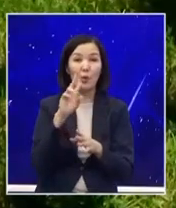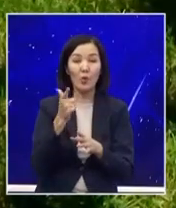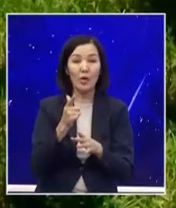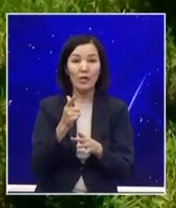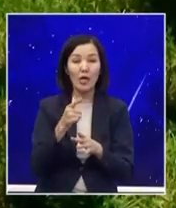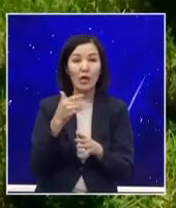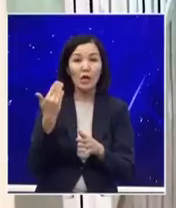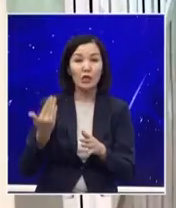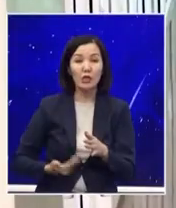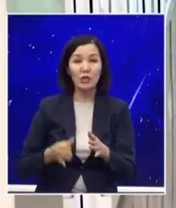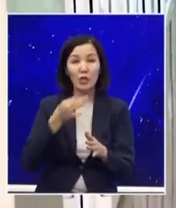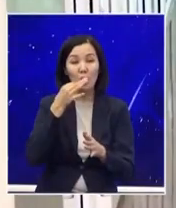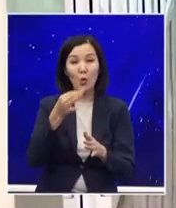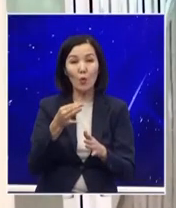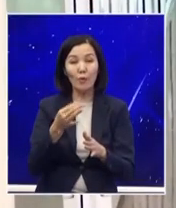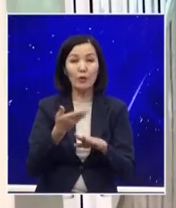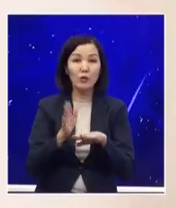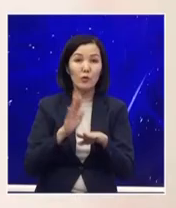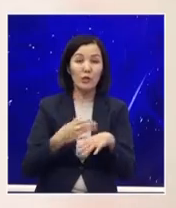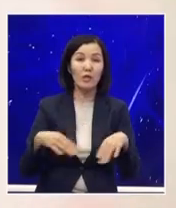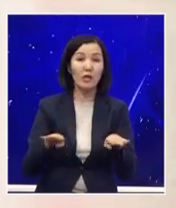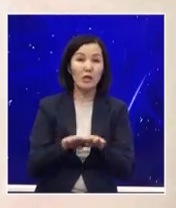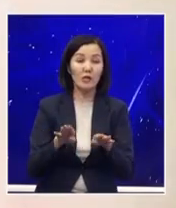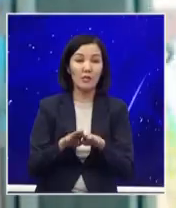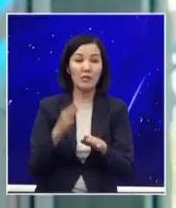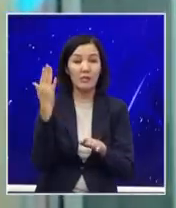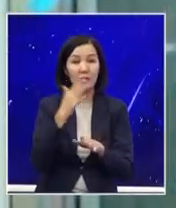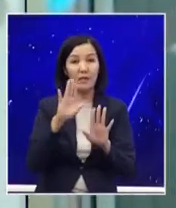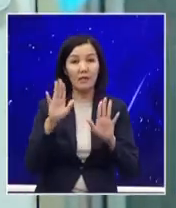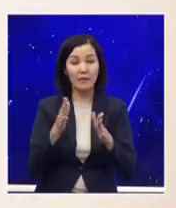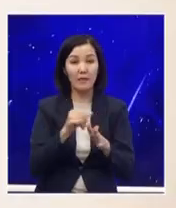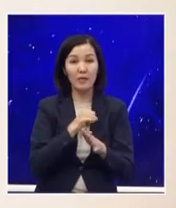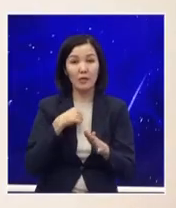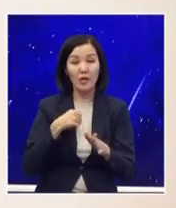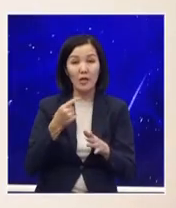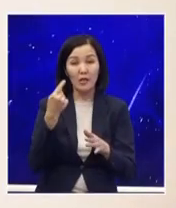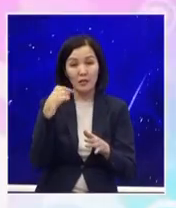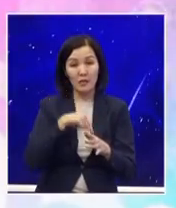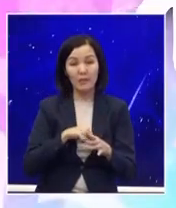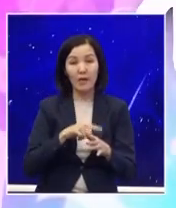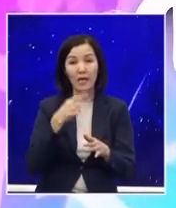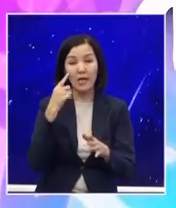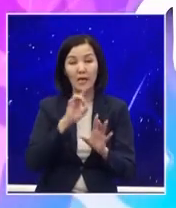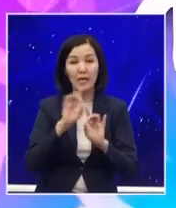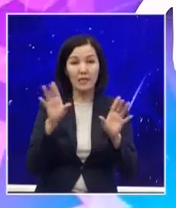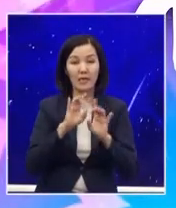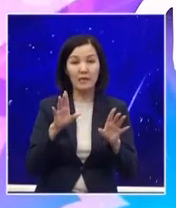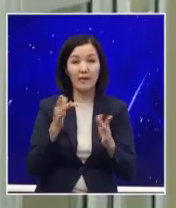опыт. Вжиться в роль было несложно. Когда-то похожие на сюжет сериала события я познала на собственном опыте, рассказывает